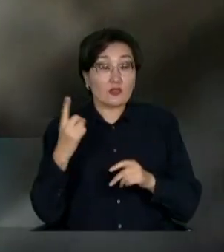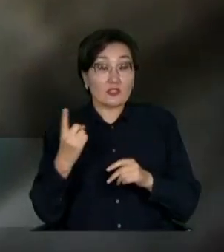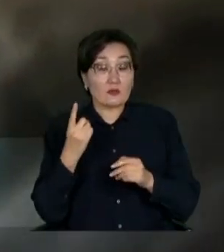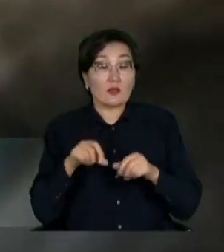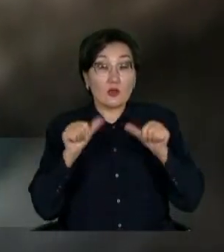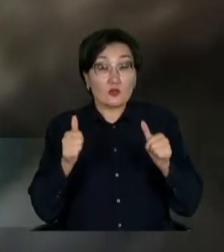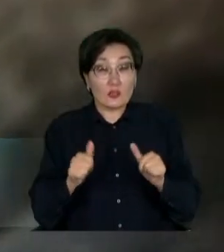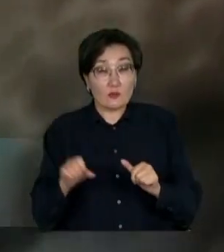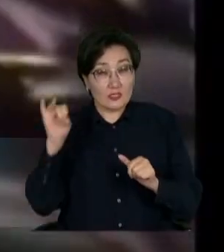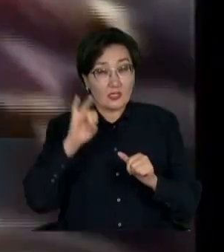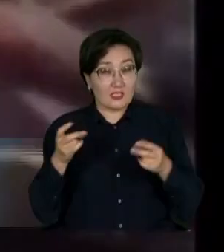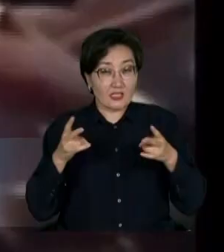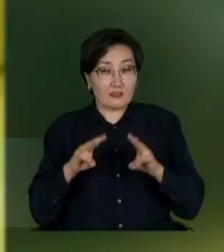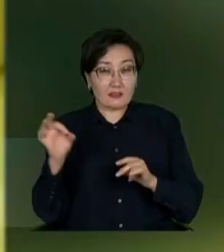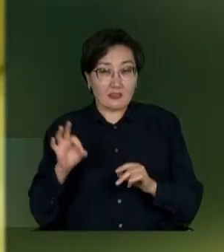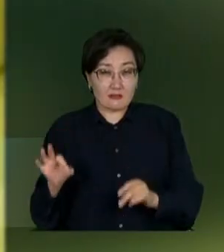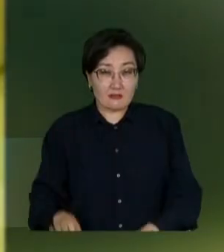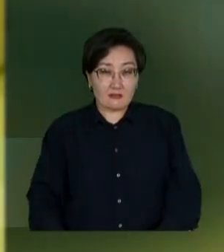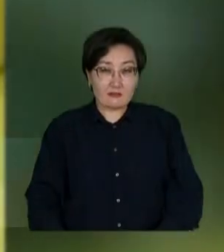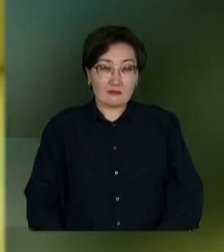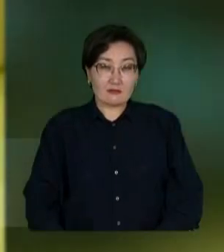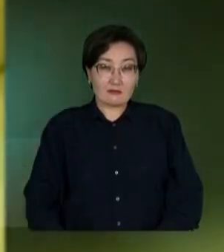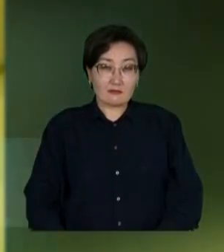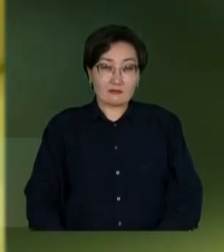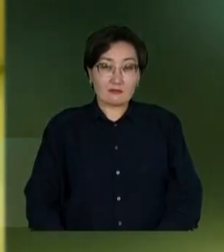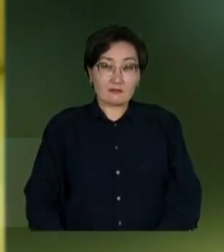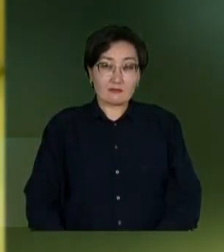нышаны ретінде тарихта қалған сәт.